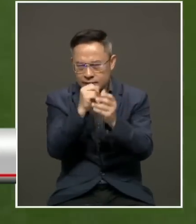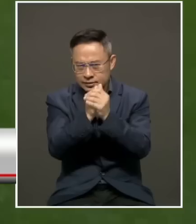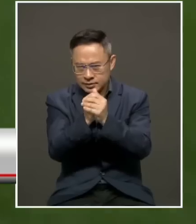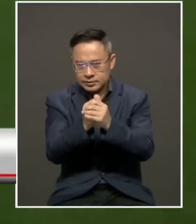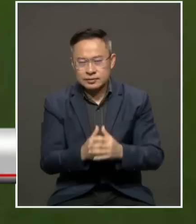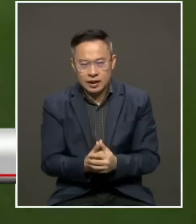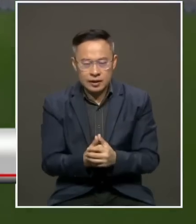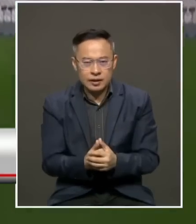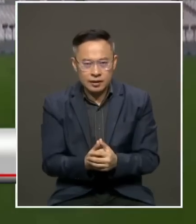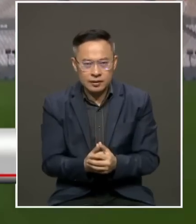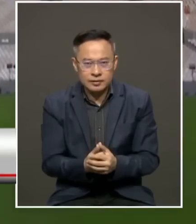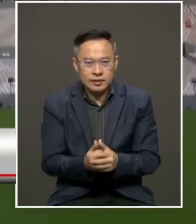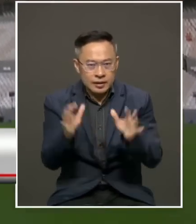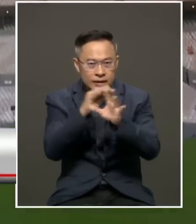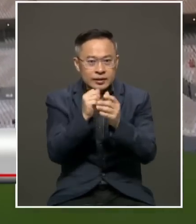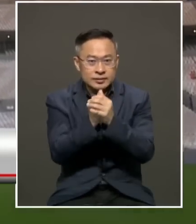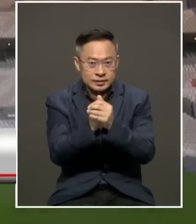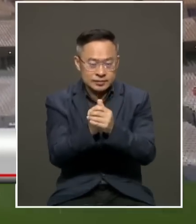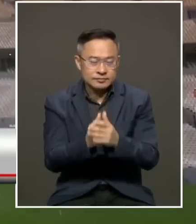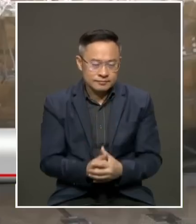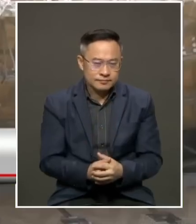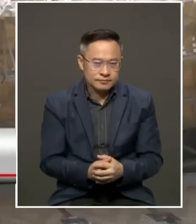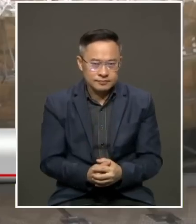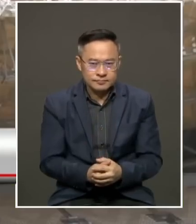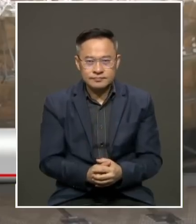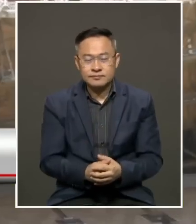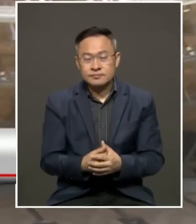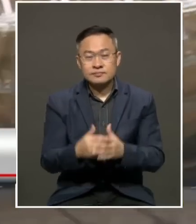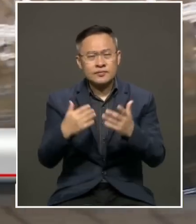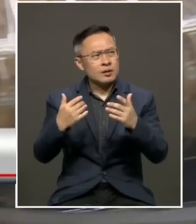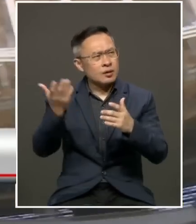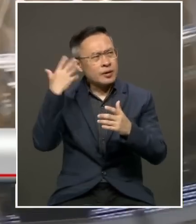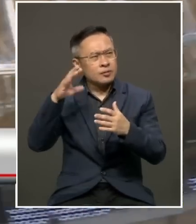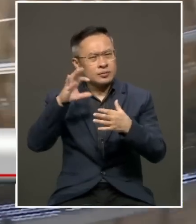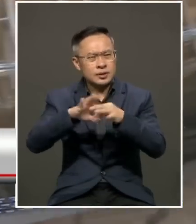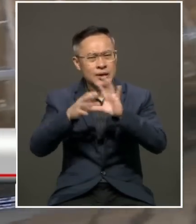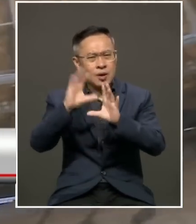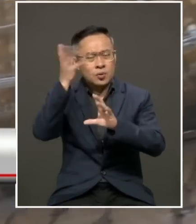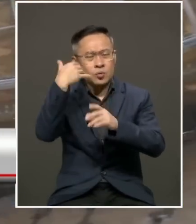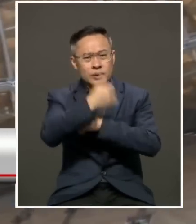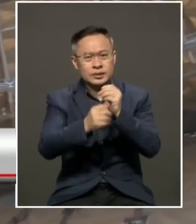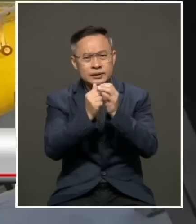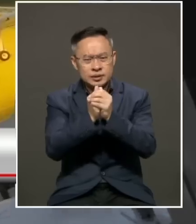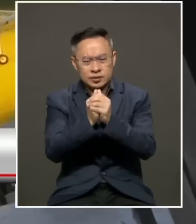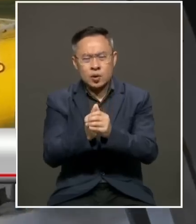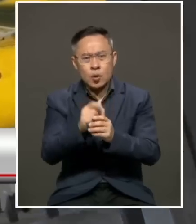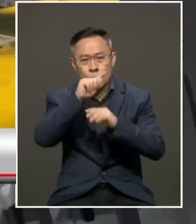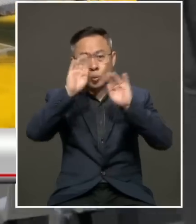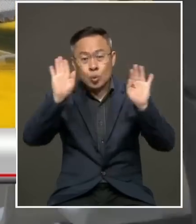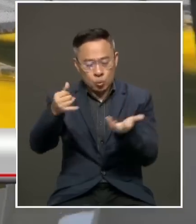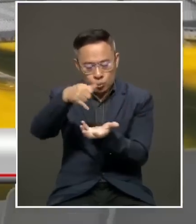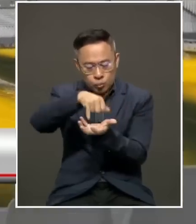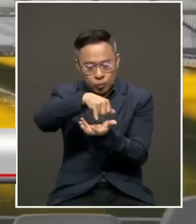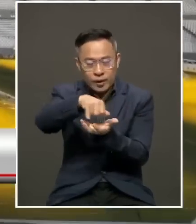แต่ดูโมเดิร์นขึ้นมานี่ก็เป็นสนามที่ยิ่งใหญ่ที่สุดแห่งหนึ่งของกาตาร์นะครับผมพาไปต่อที่